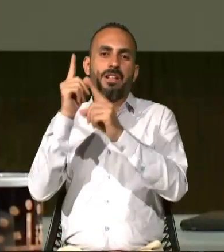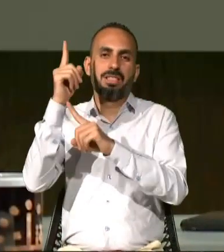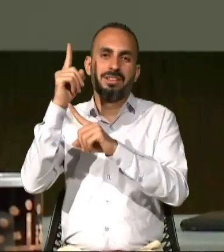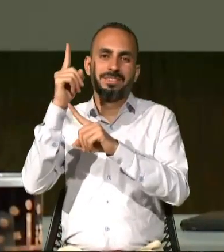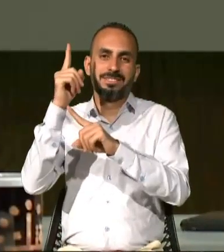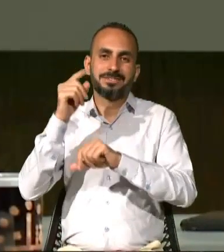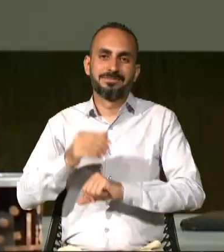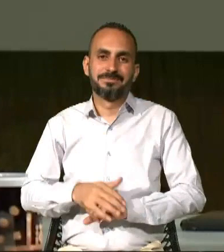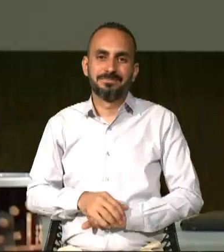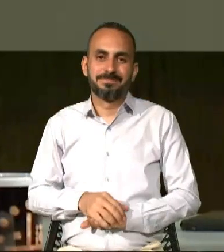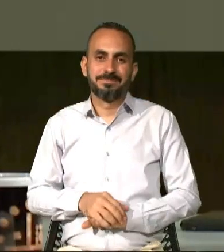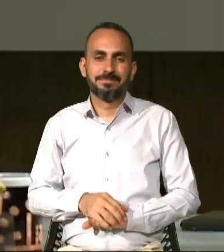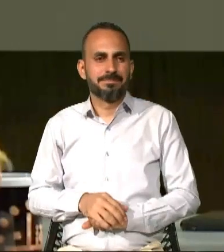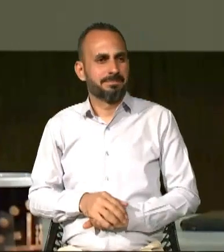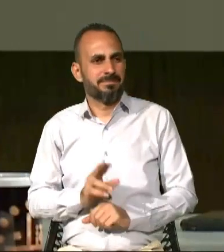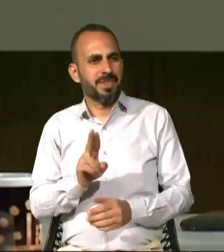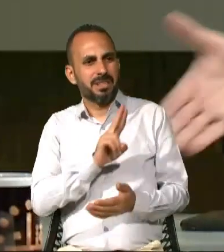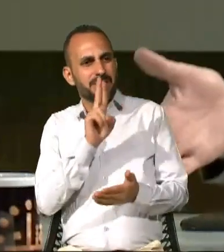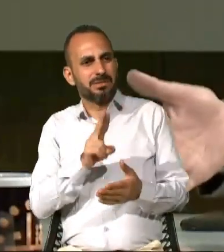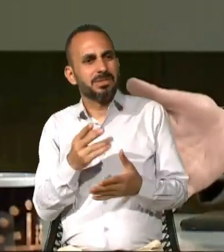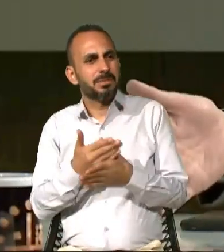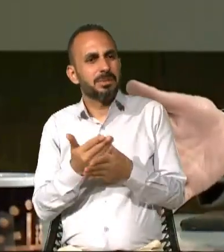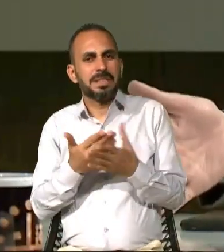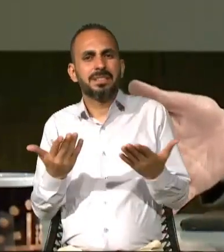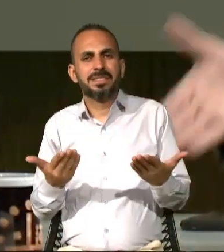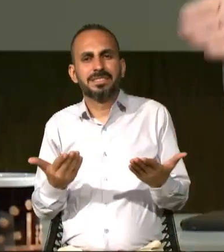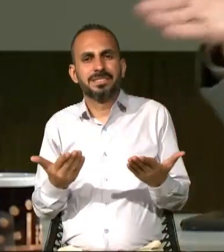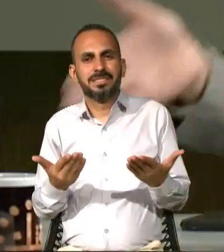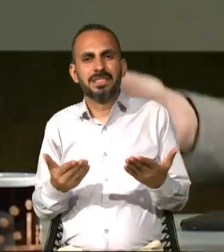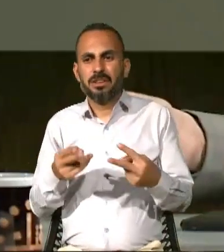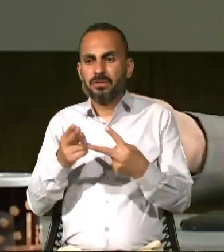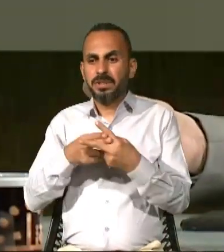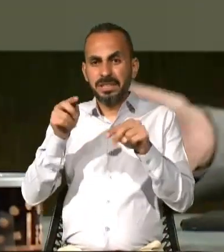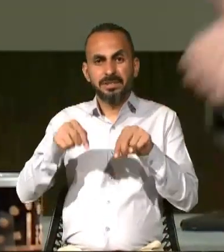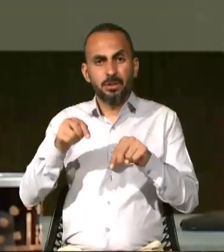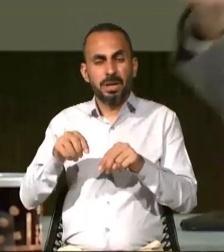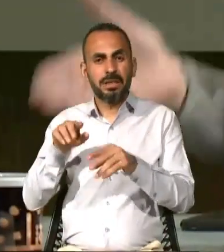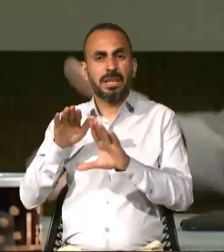يعني بصراحه ليه يعني؟ هقول يعني في ناس دلوقتي قاعده في بيوتها زهقانه،